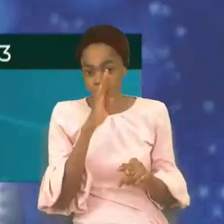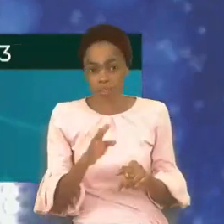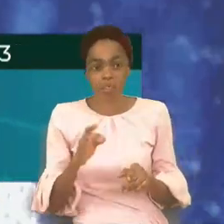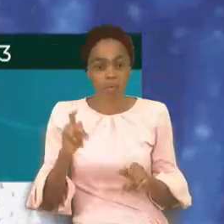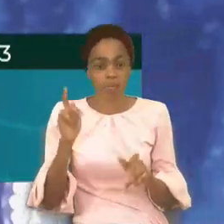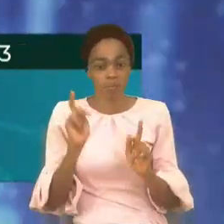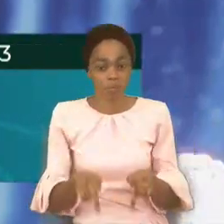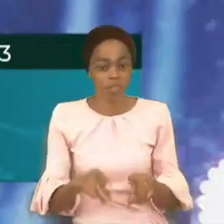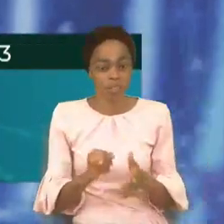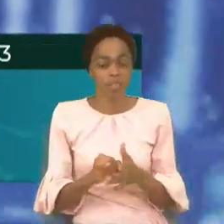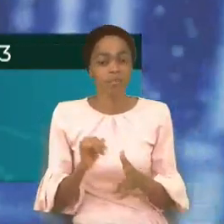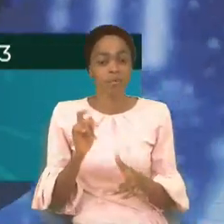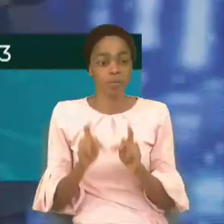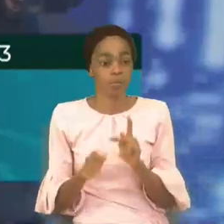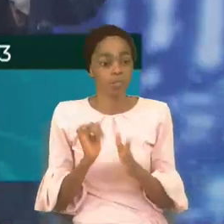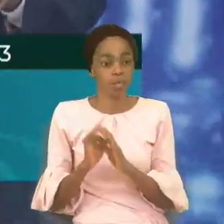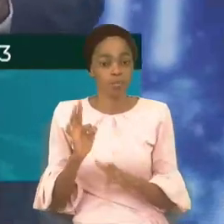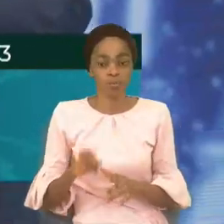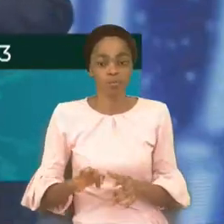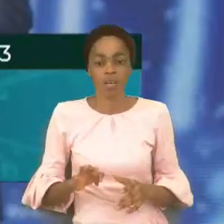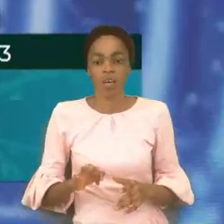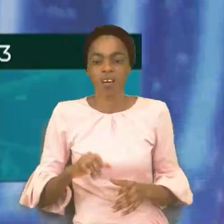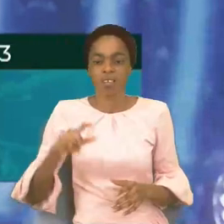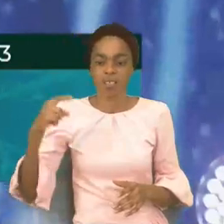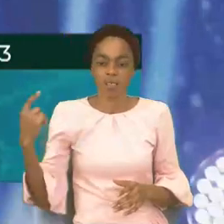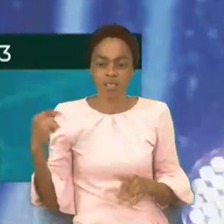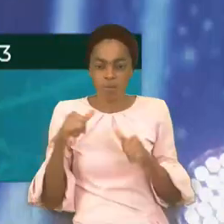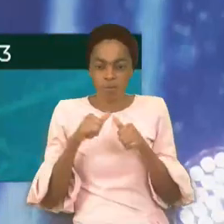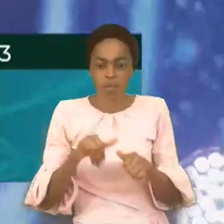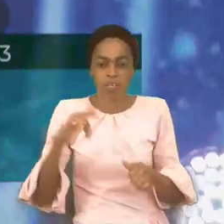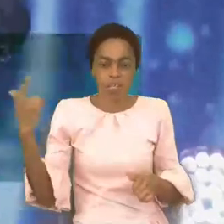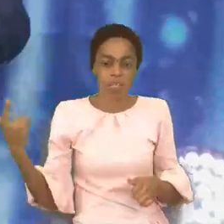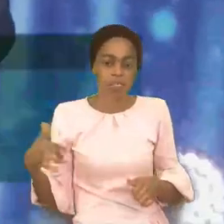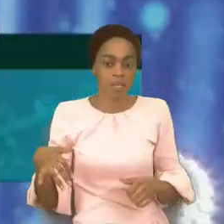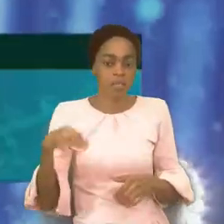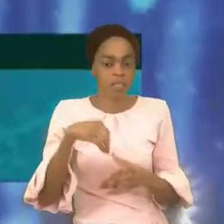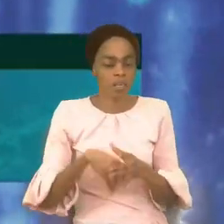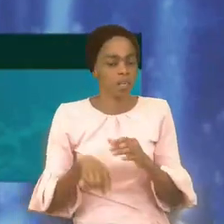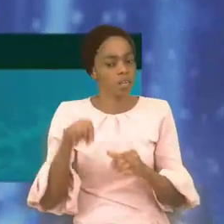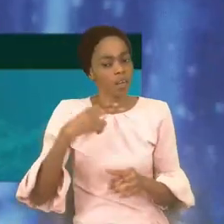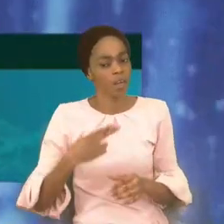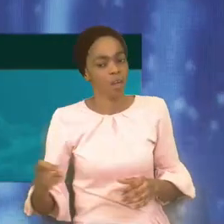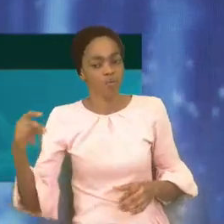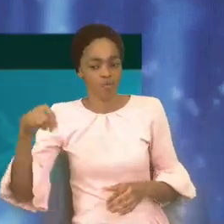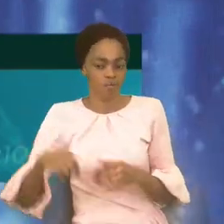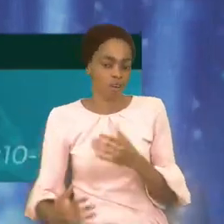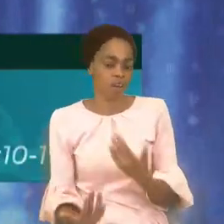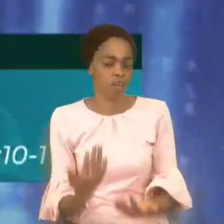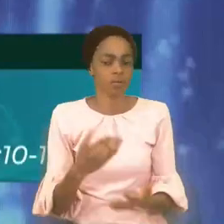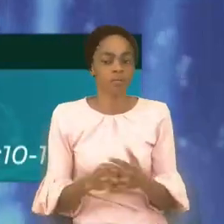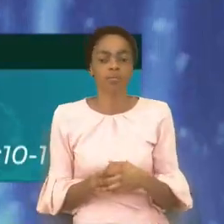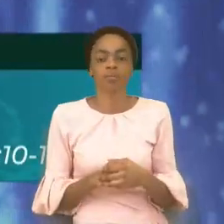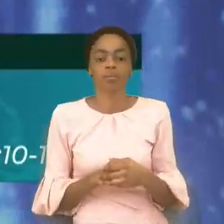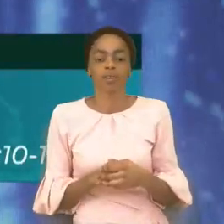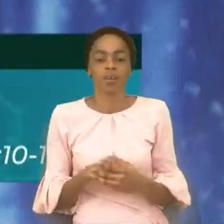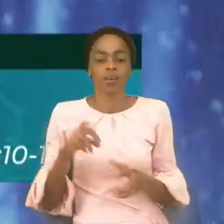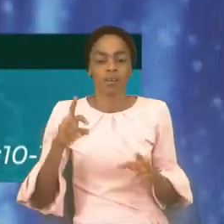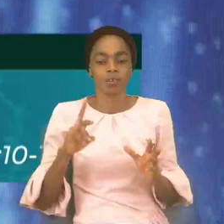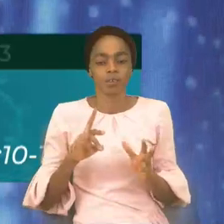c'est eux qui passeront l'éternité dans le feu. Voyons Apocalypse chapitre 14. Verset